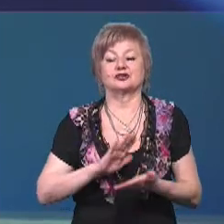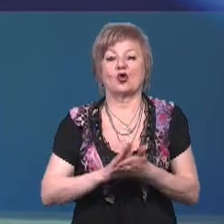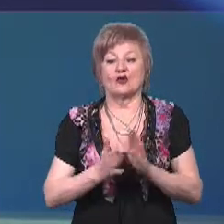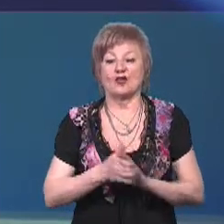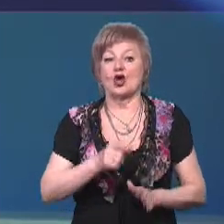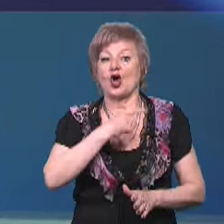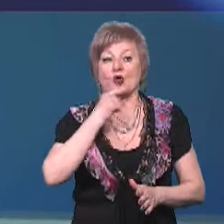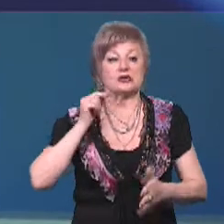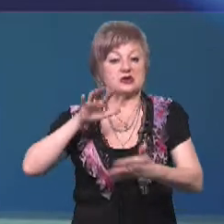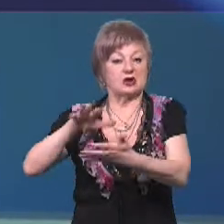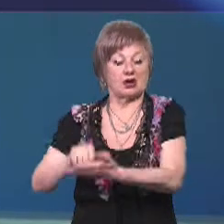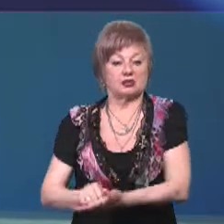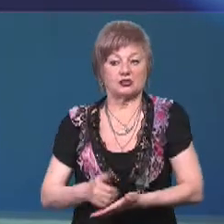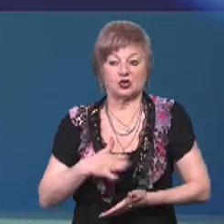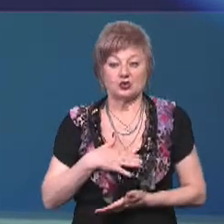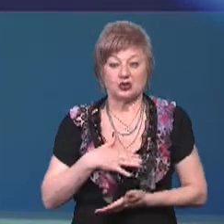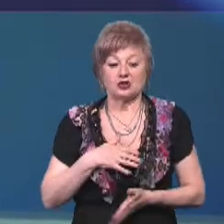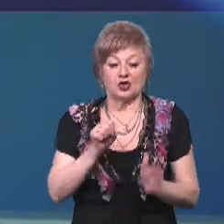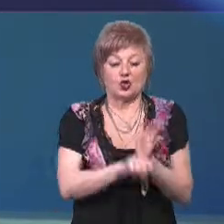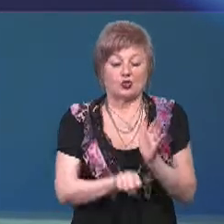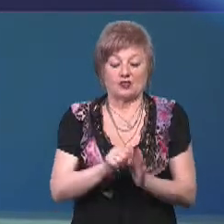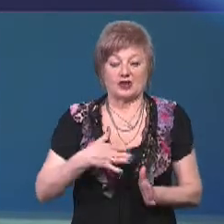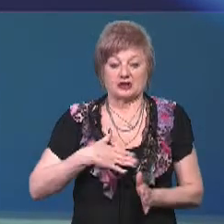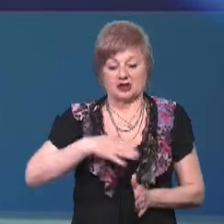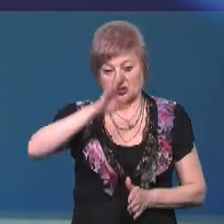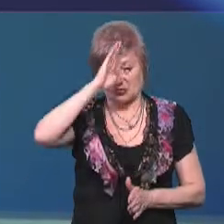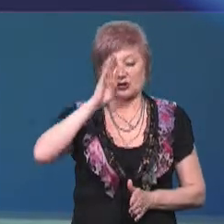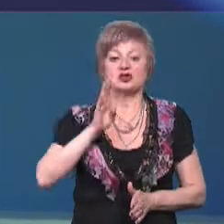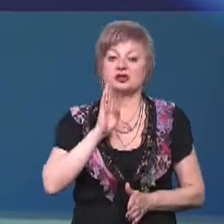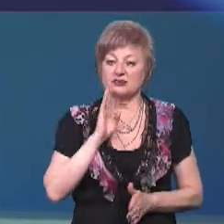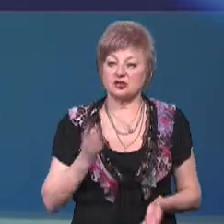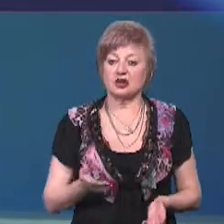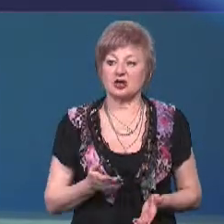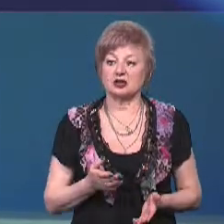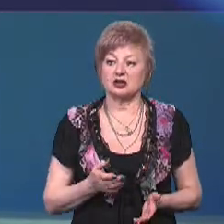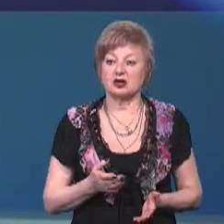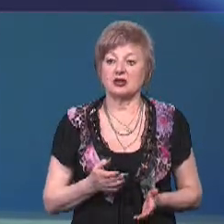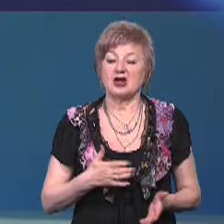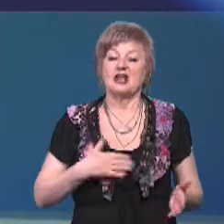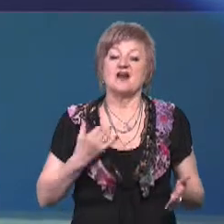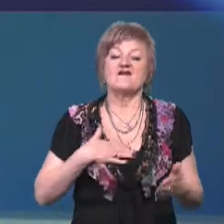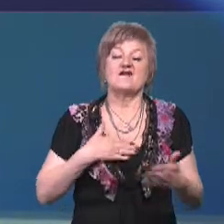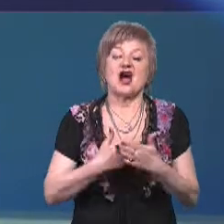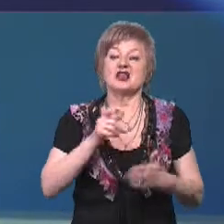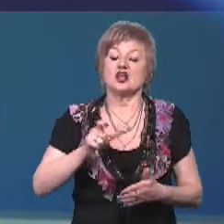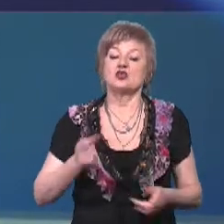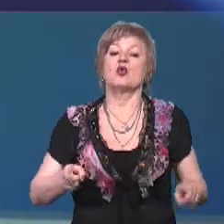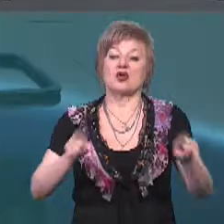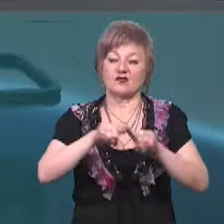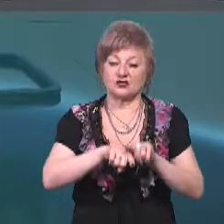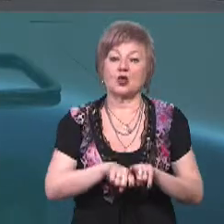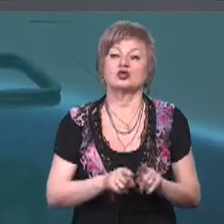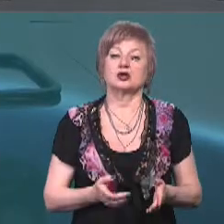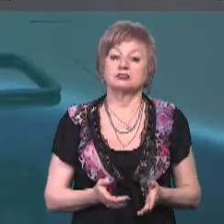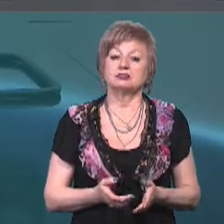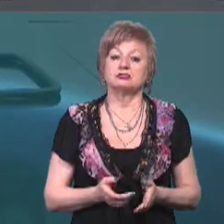напала, окупувала нашу територію і вбиває наших хлопців і дівчат, до речі, також, включаючи волонтерів. Тому я думаю,